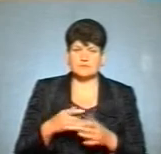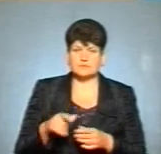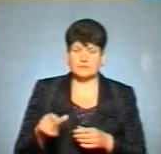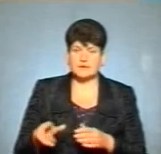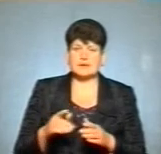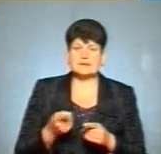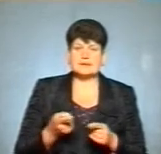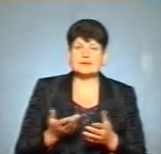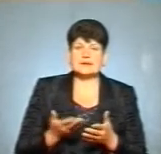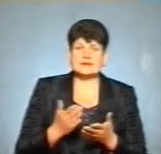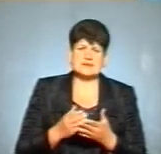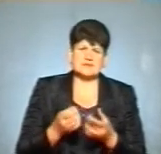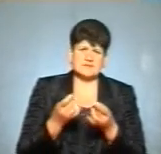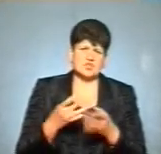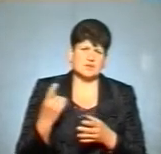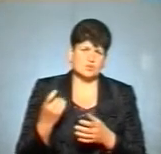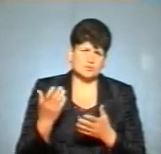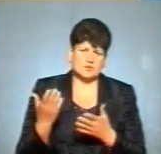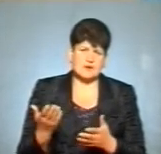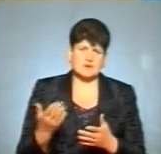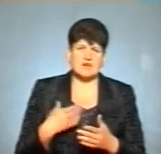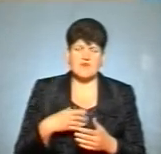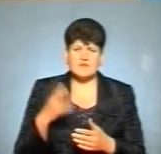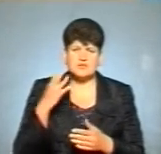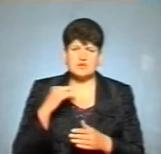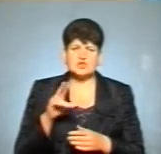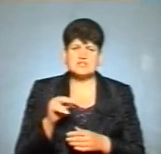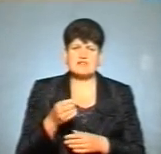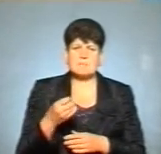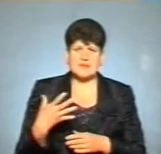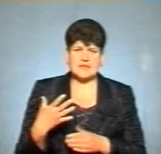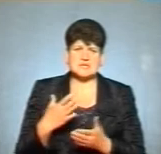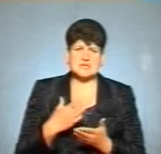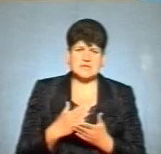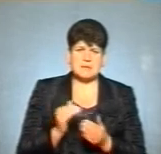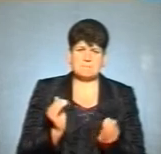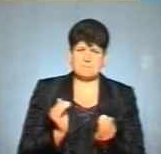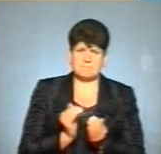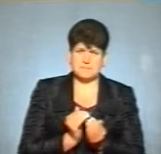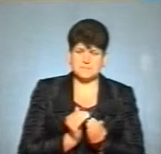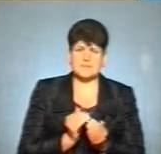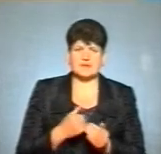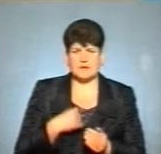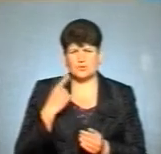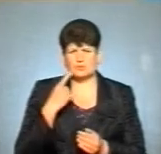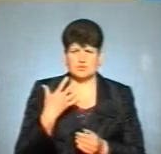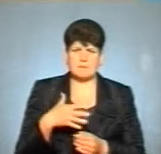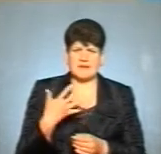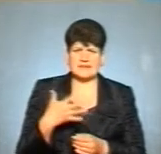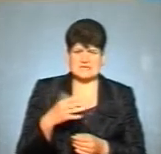є звичайна господарка. Тобто я вважаю, що цифра 15 є за низькою. Я думаю, що десь 50